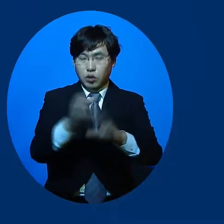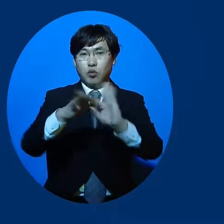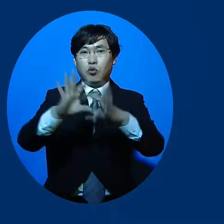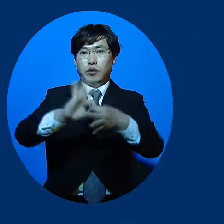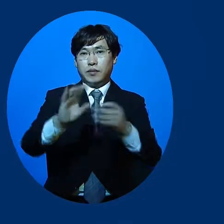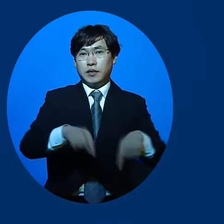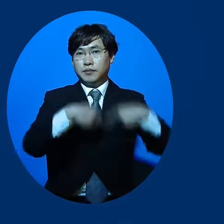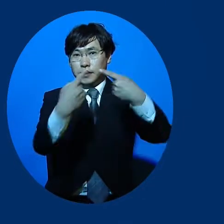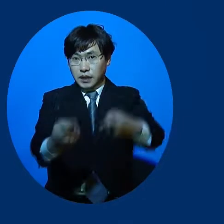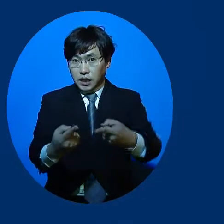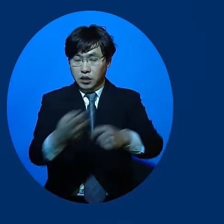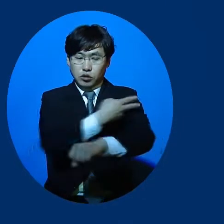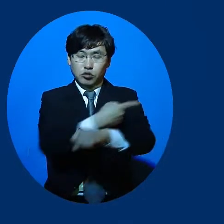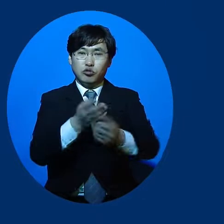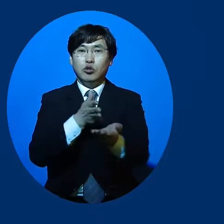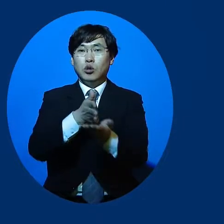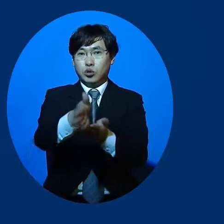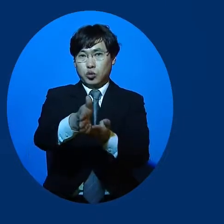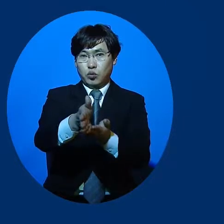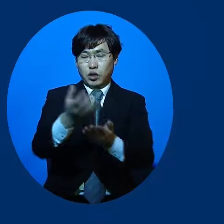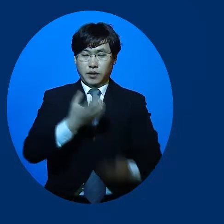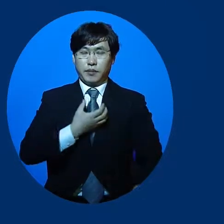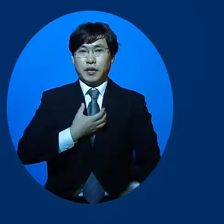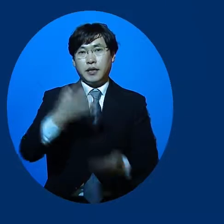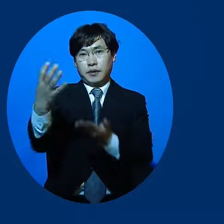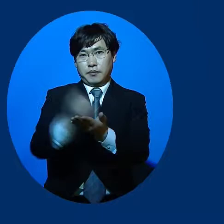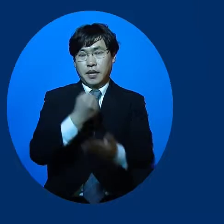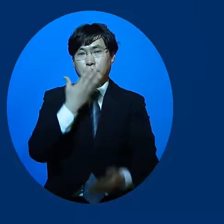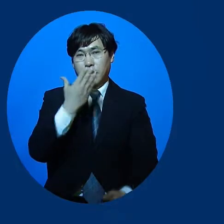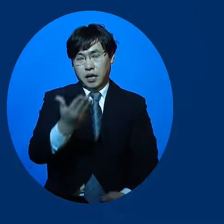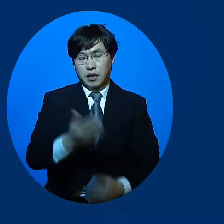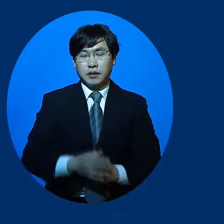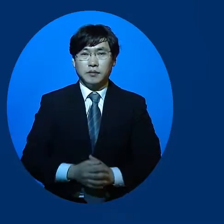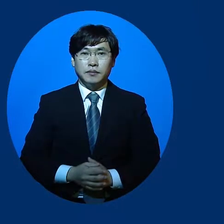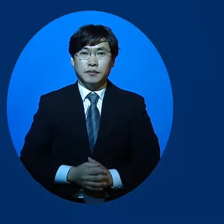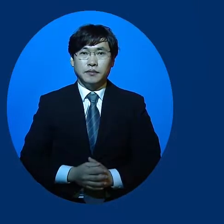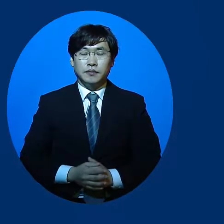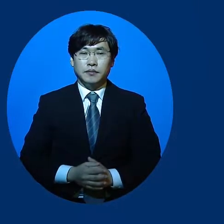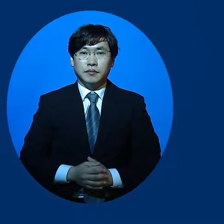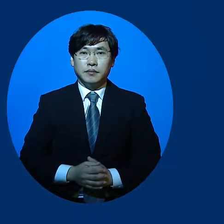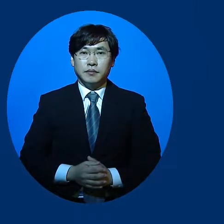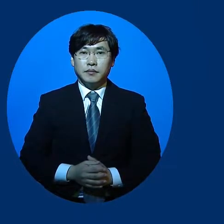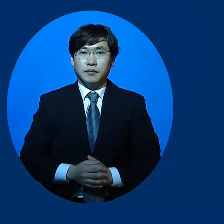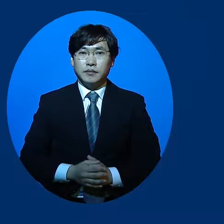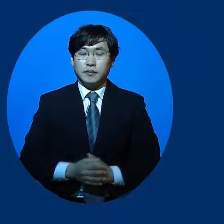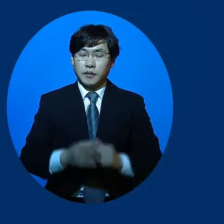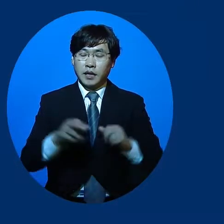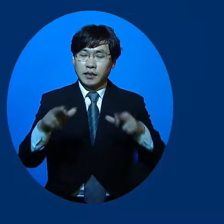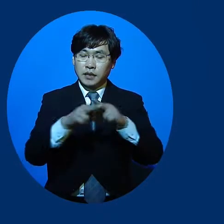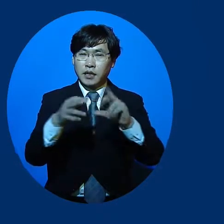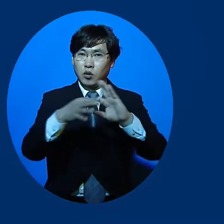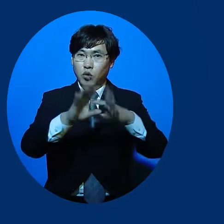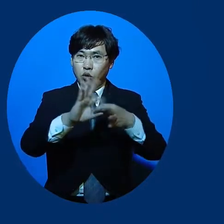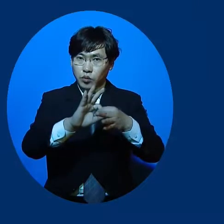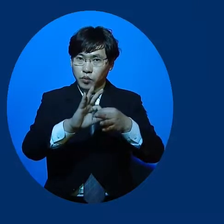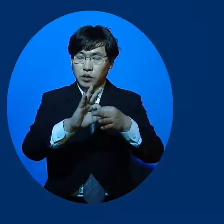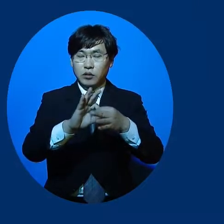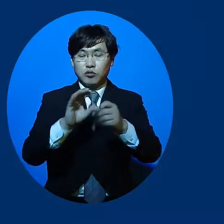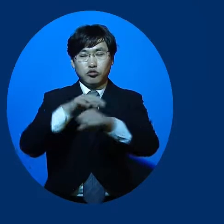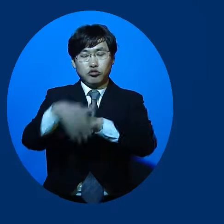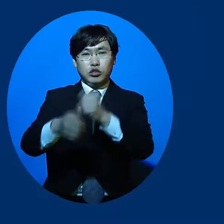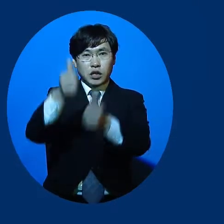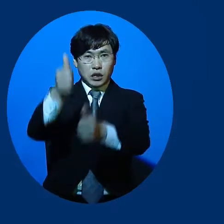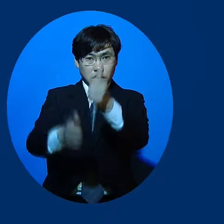대한민국 최초로 수영 상관왕이 될 수 있었습니다. 즉 패럴림픽 등 국제 장애인